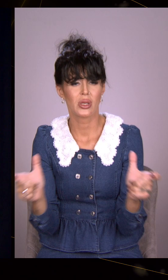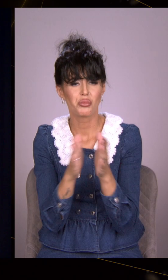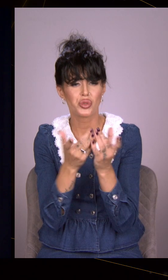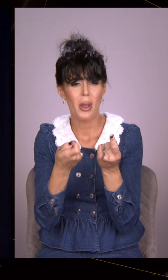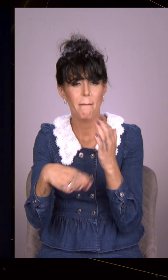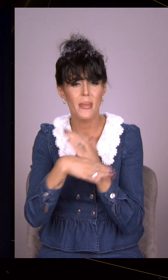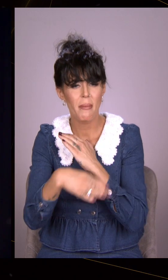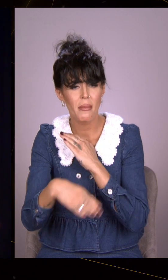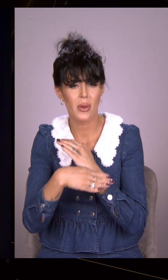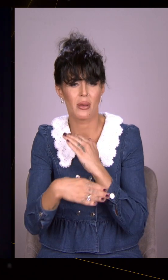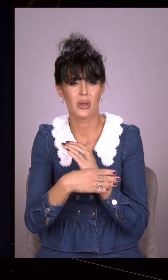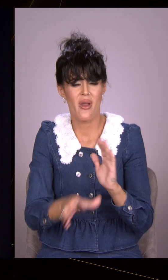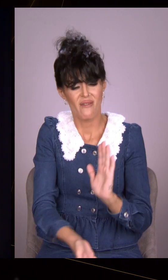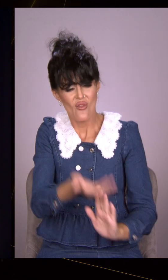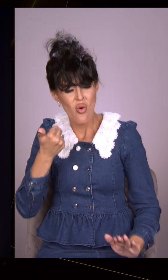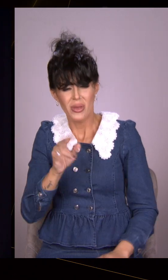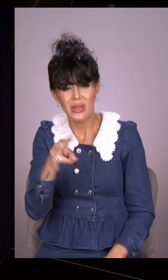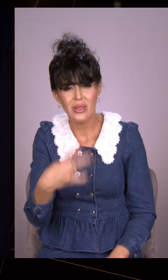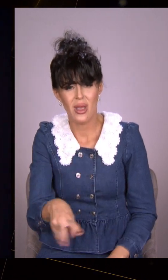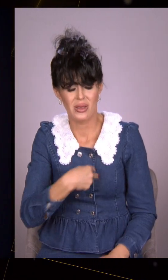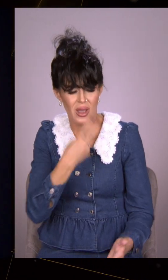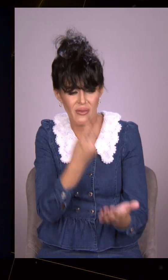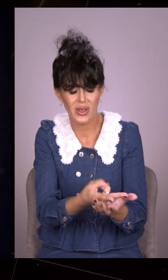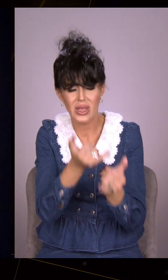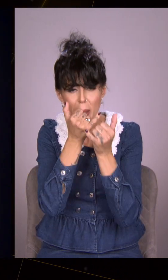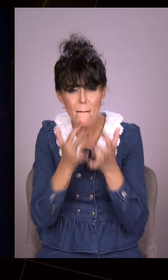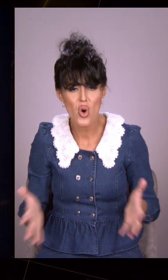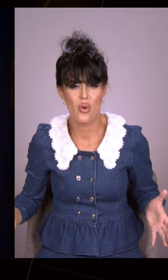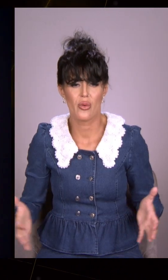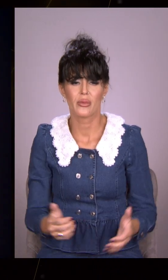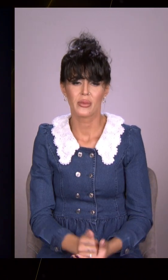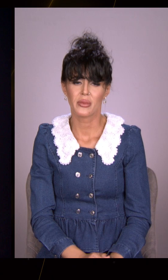поможіть, щоб не відкапували. Я не зможу, кажу.